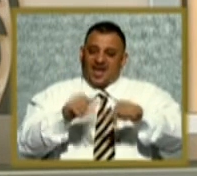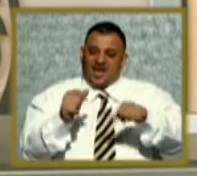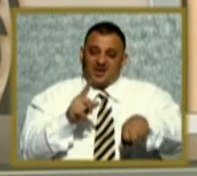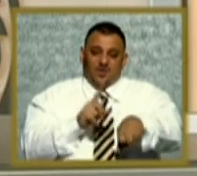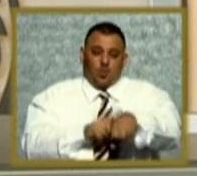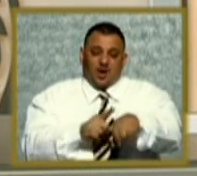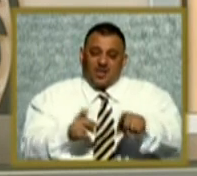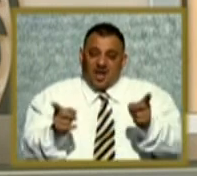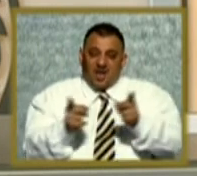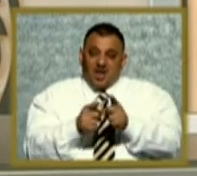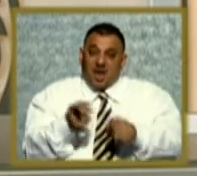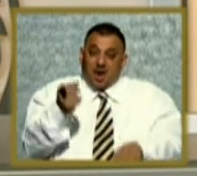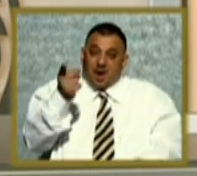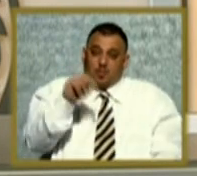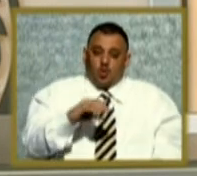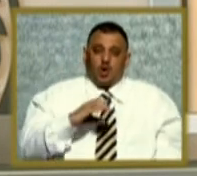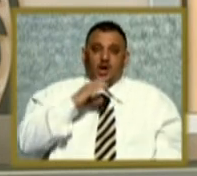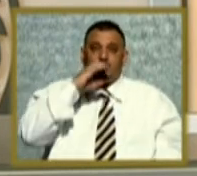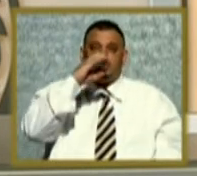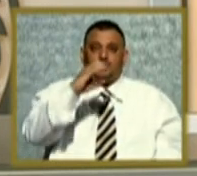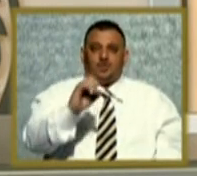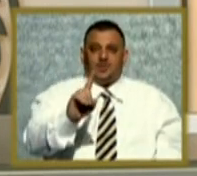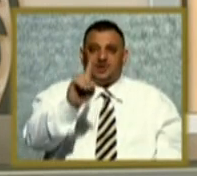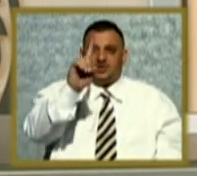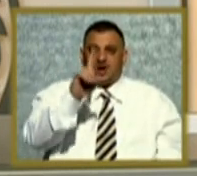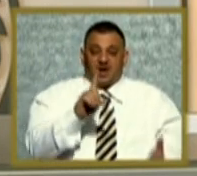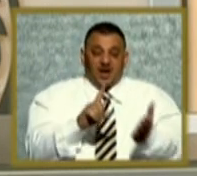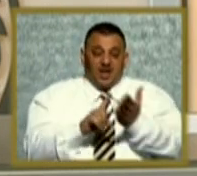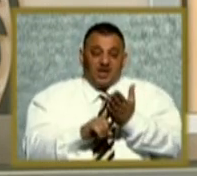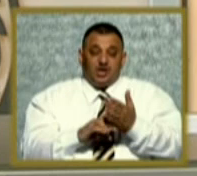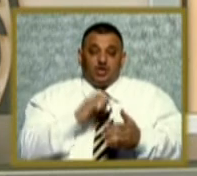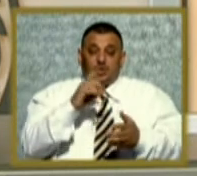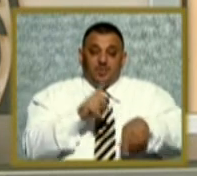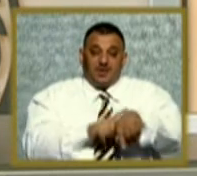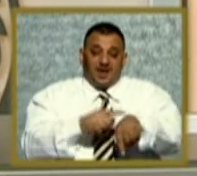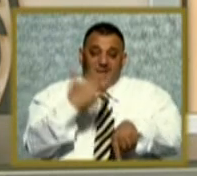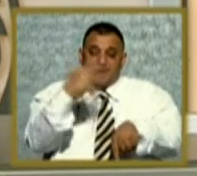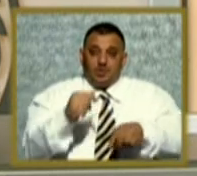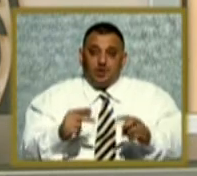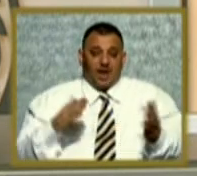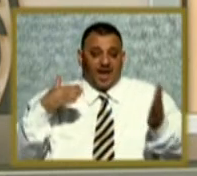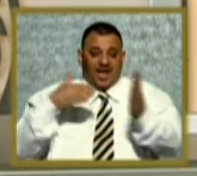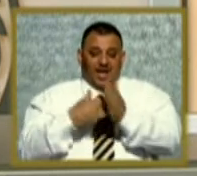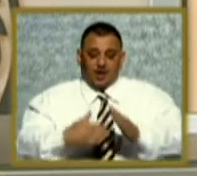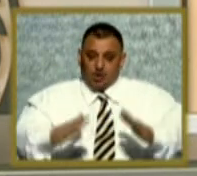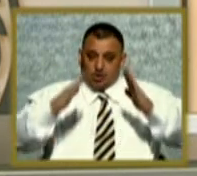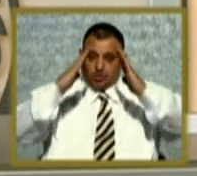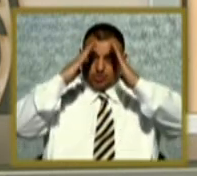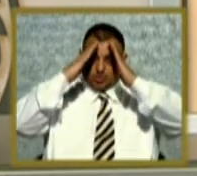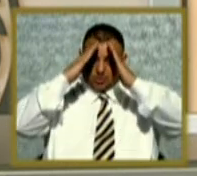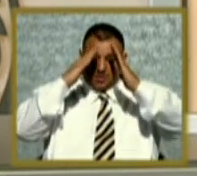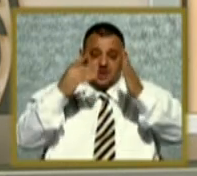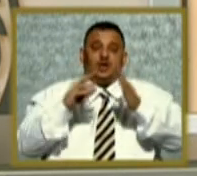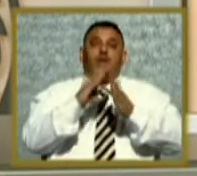العين اعتذر منك، والاخ ابو احمد من ابو ظبي غدا باذن الله تعالى استفتح البرنامج بالاجابه على اسئلتكم. اسال